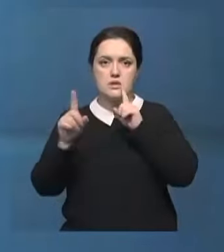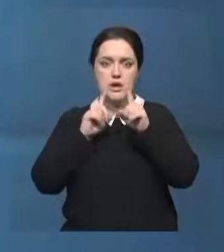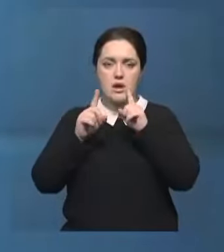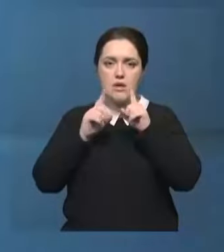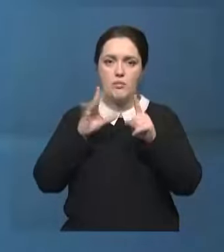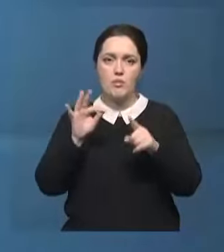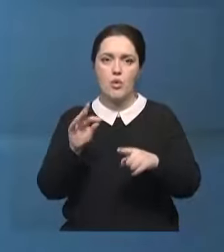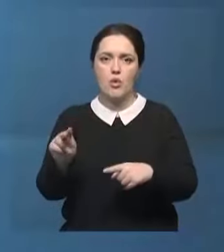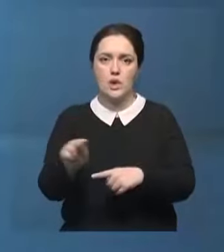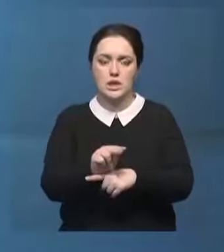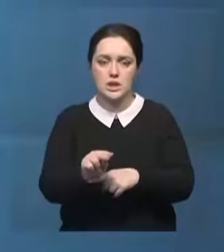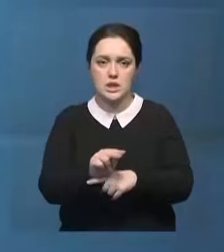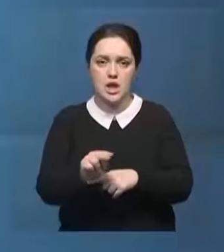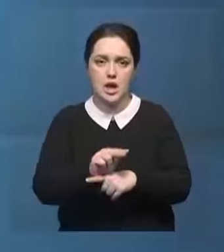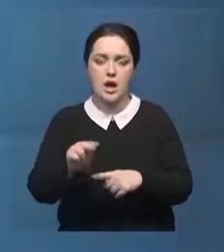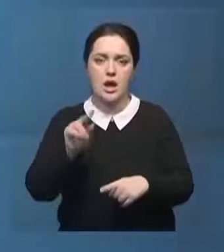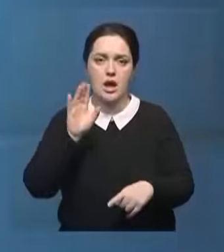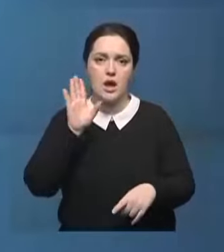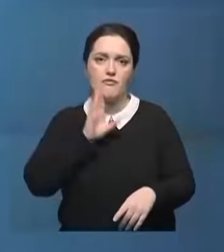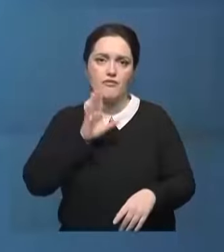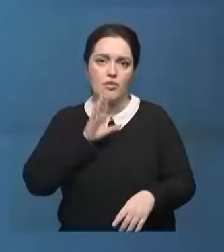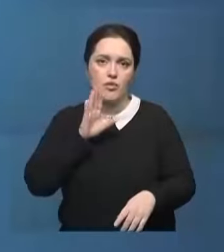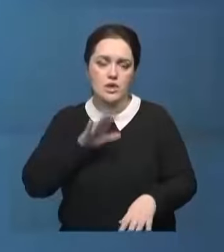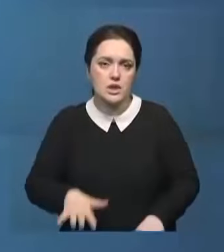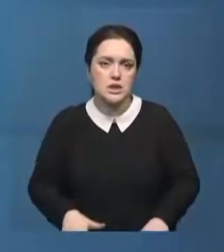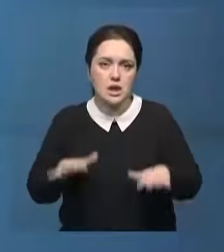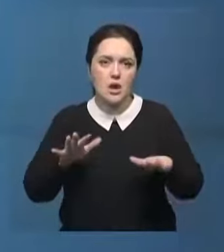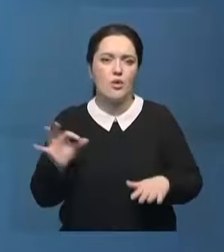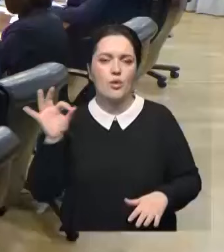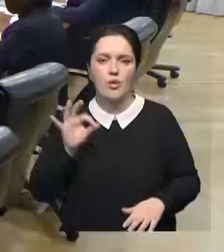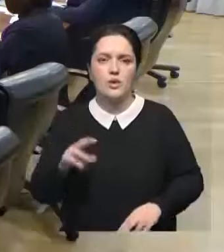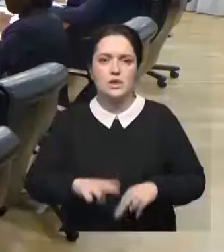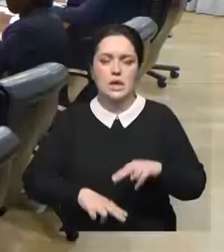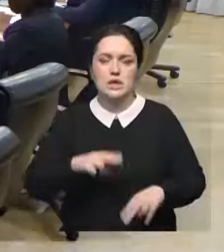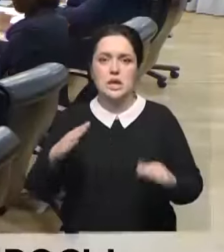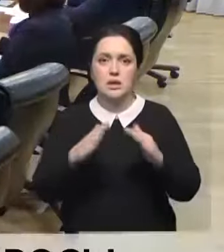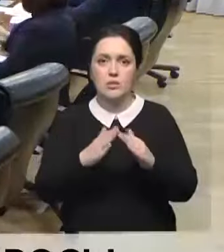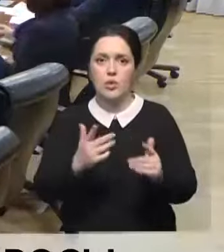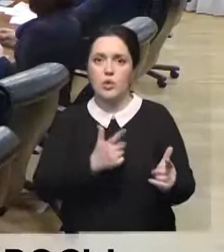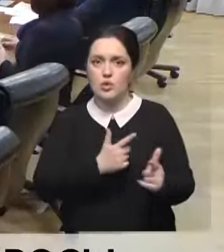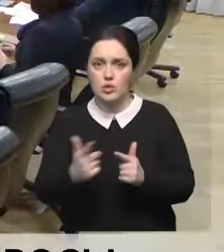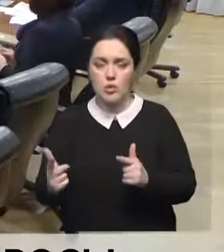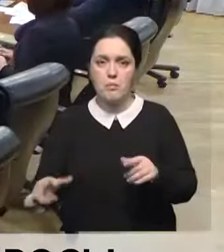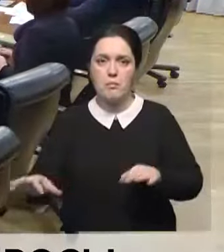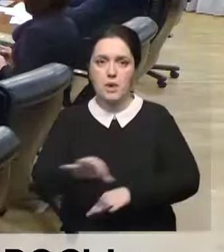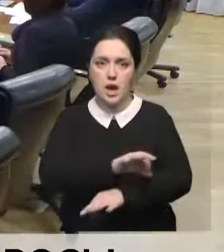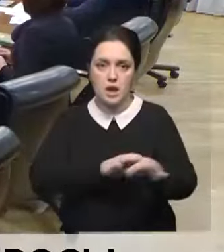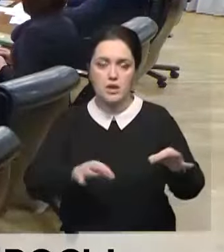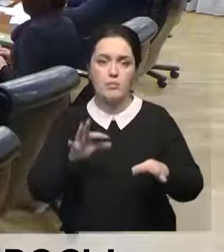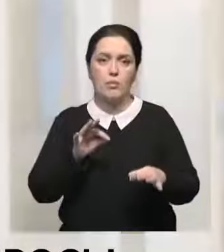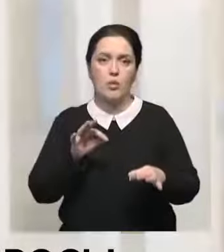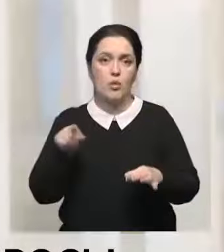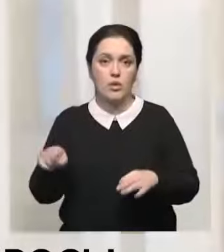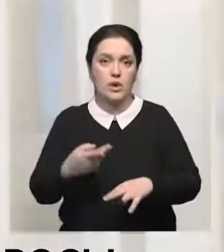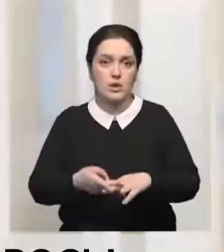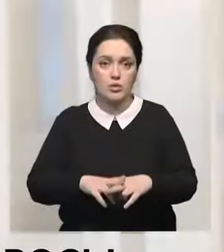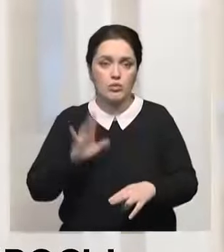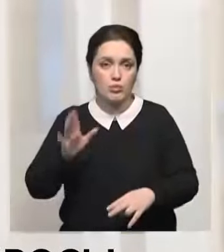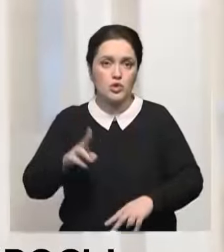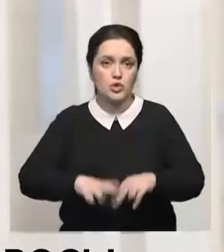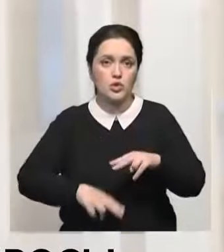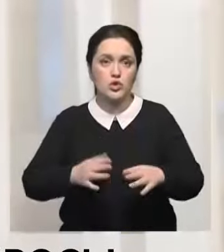по ликвидации последствий водной стихии. Что касается строительства домов, то уже разработан типовой проект, по которому будут строить жилье